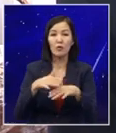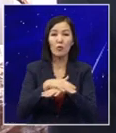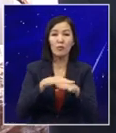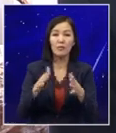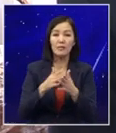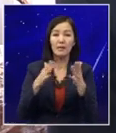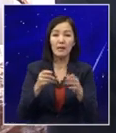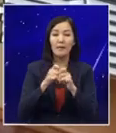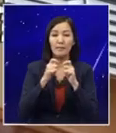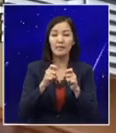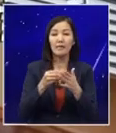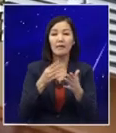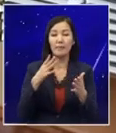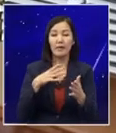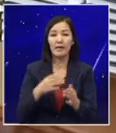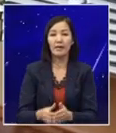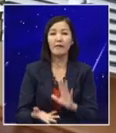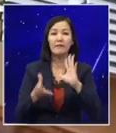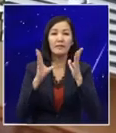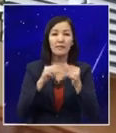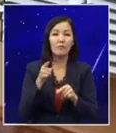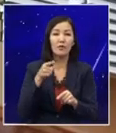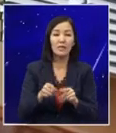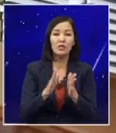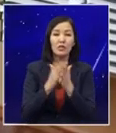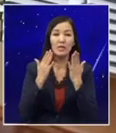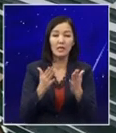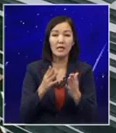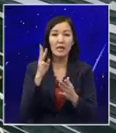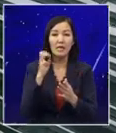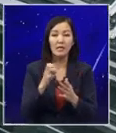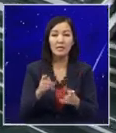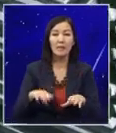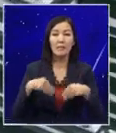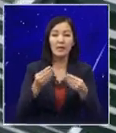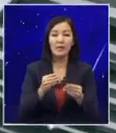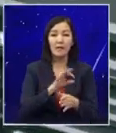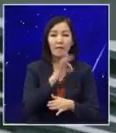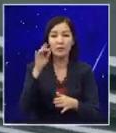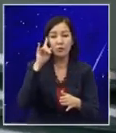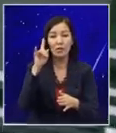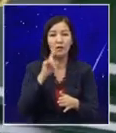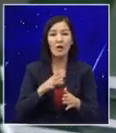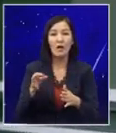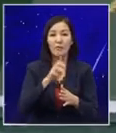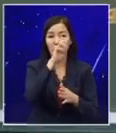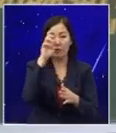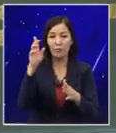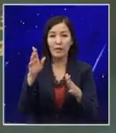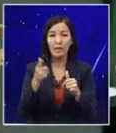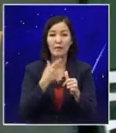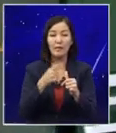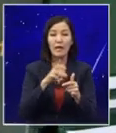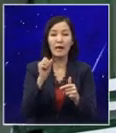такой бесценный подарок. Всего тираж книги составляет 1000 экземпляров. 300 из них передано Восточно-Казахстанской областной библиотеке имени